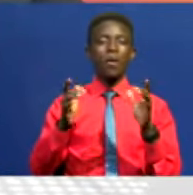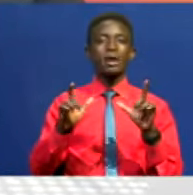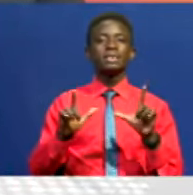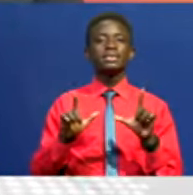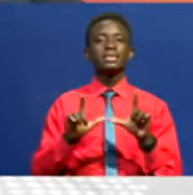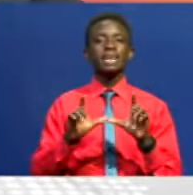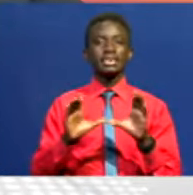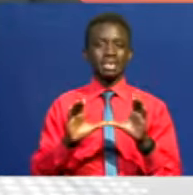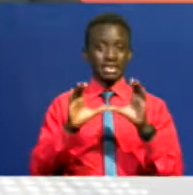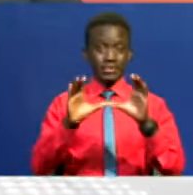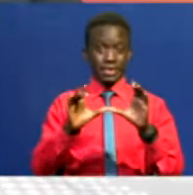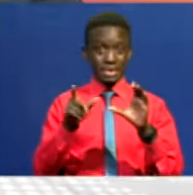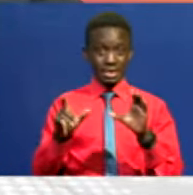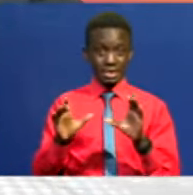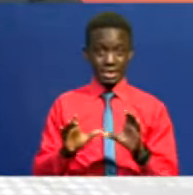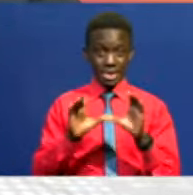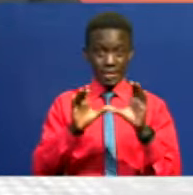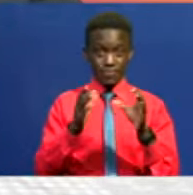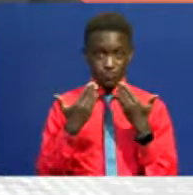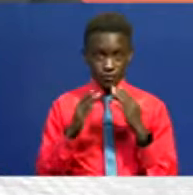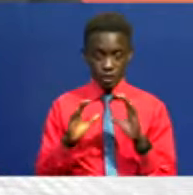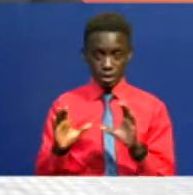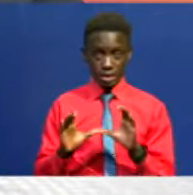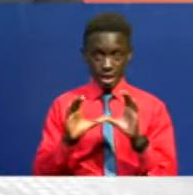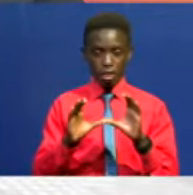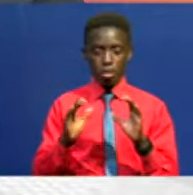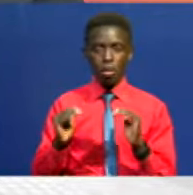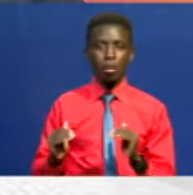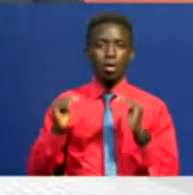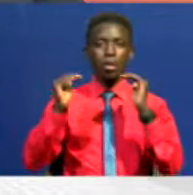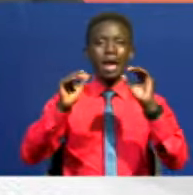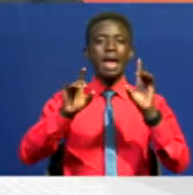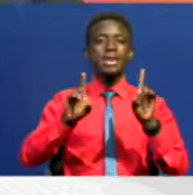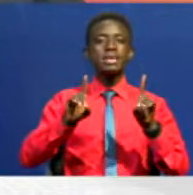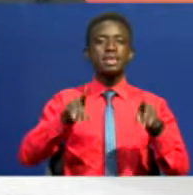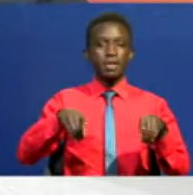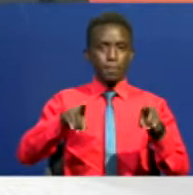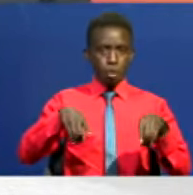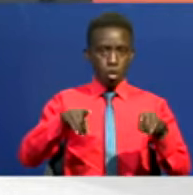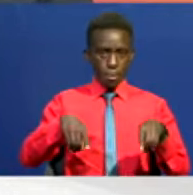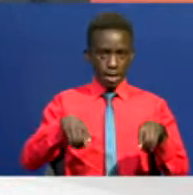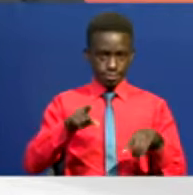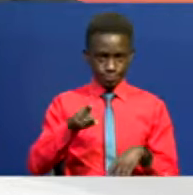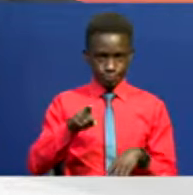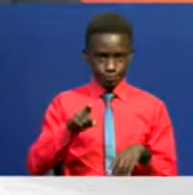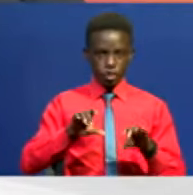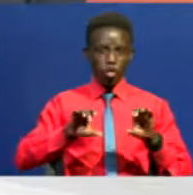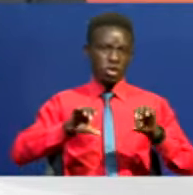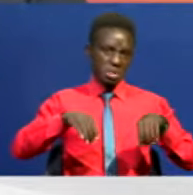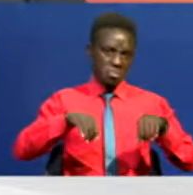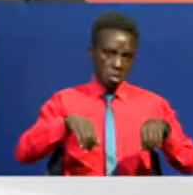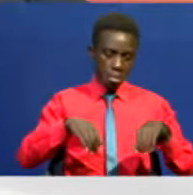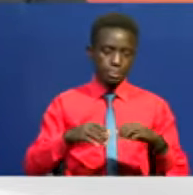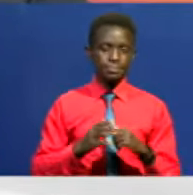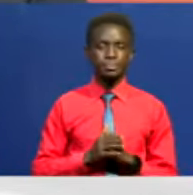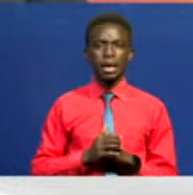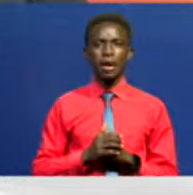unaingia certificate, ukitoka certificate unaingia diploma. Na jinsi tunavyojua after